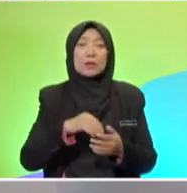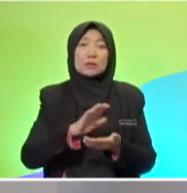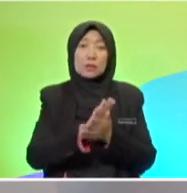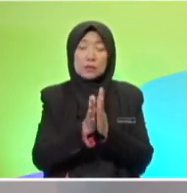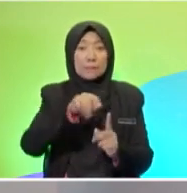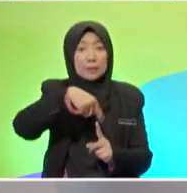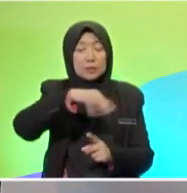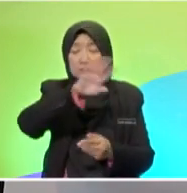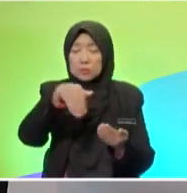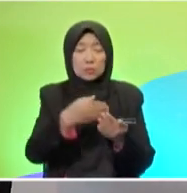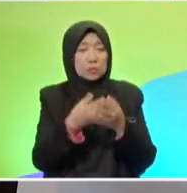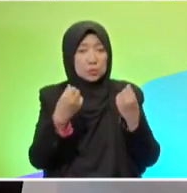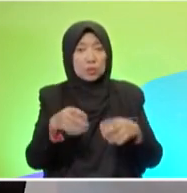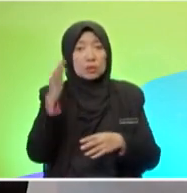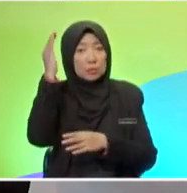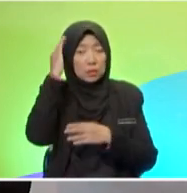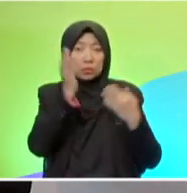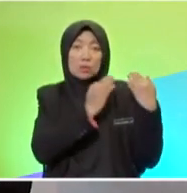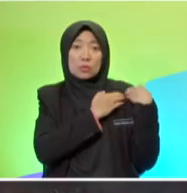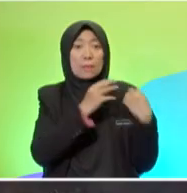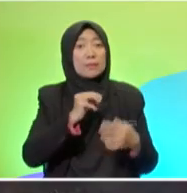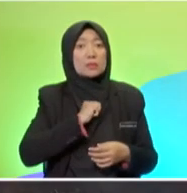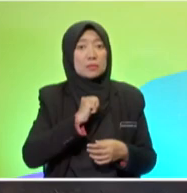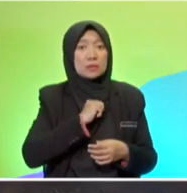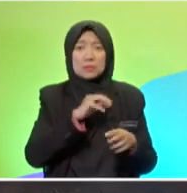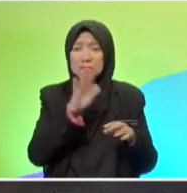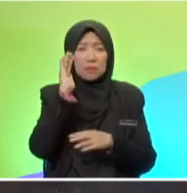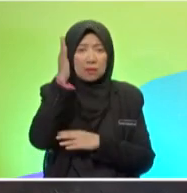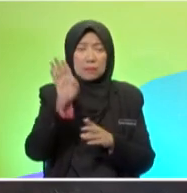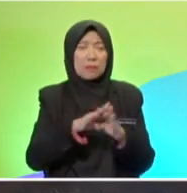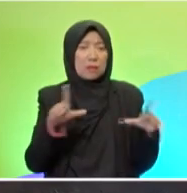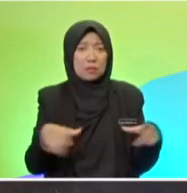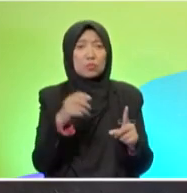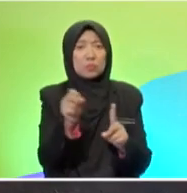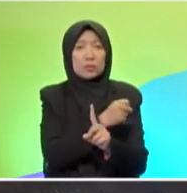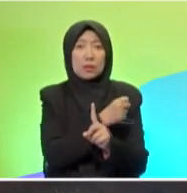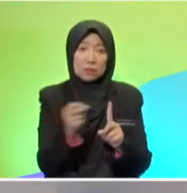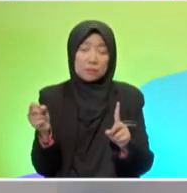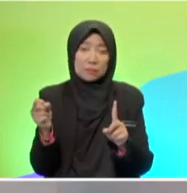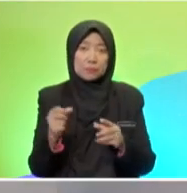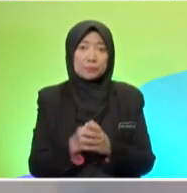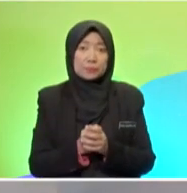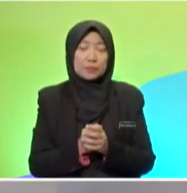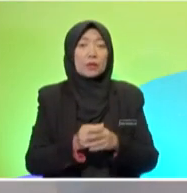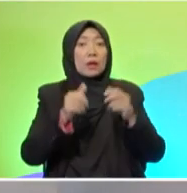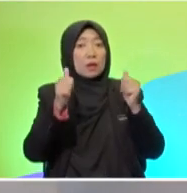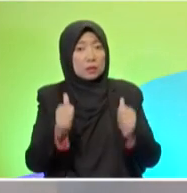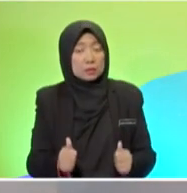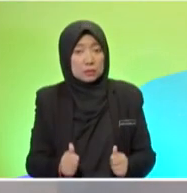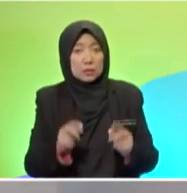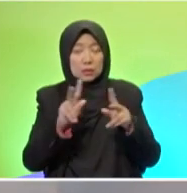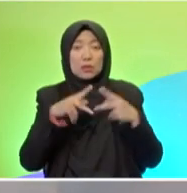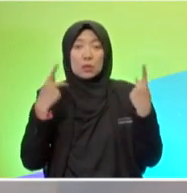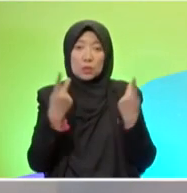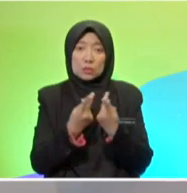masing-masing Saya rasa tak akan berlaku pendarahan dalam keluarga betul tetap mirror Oke seterusnya pula adalah ahli keluarga ini adalah anugerah